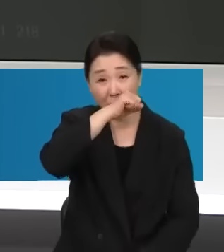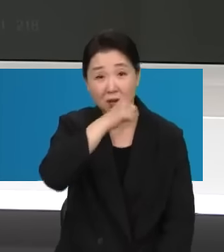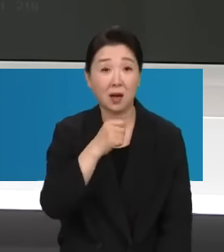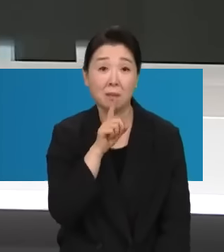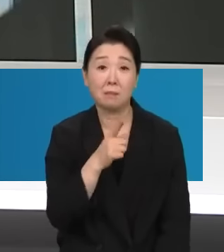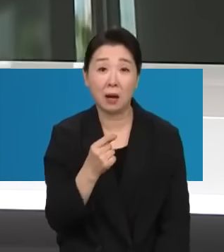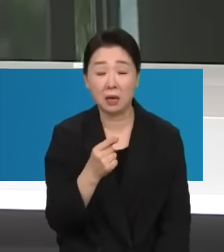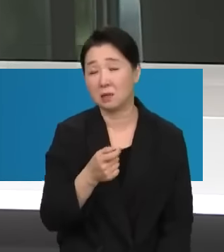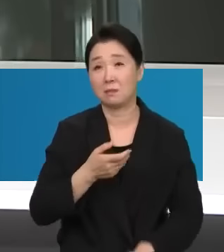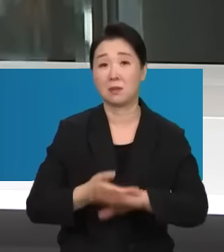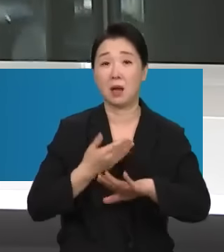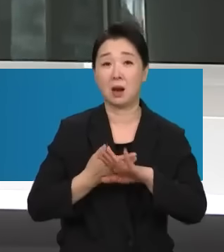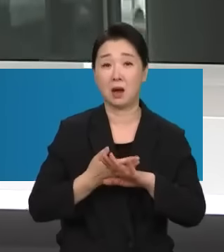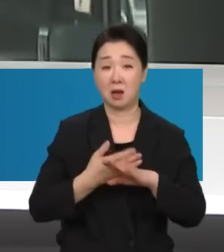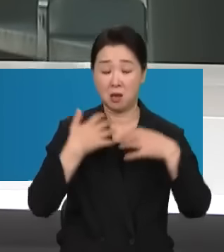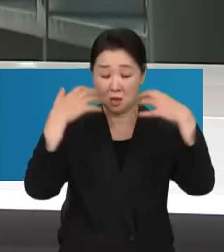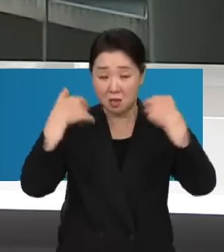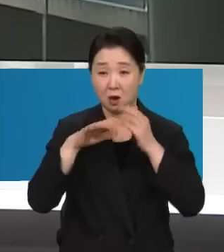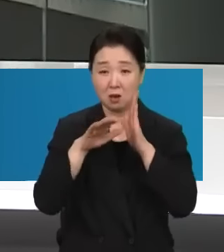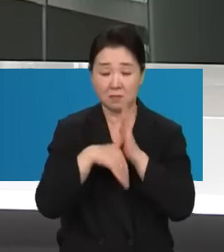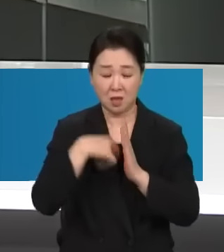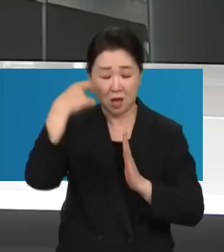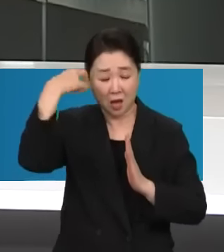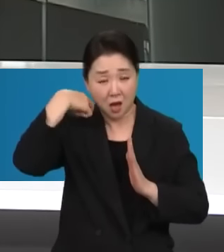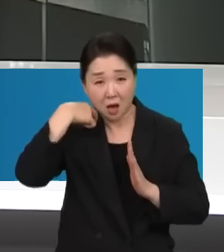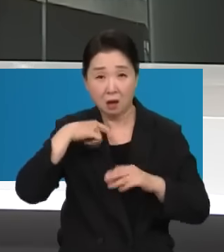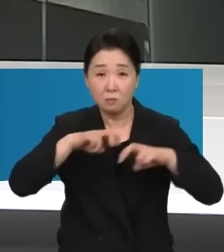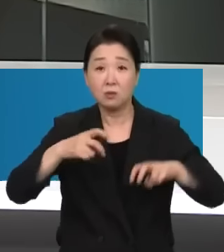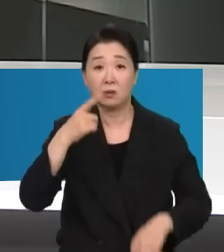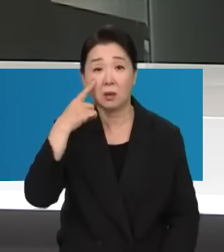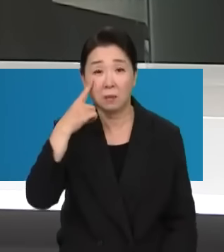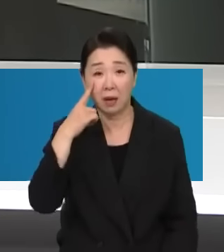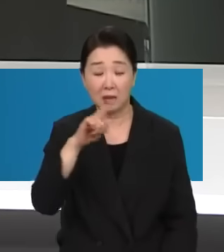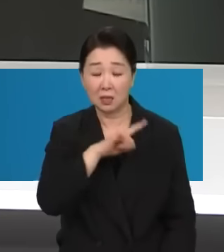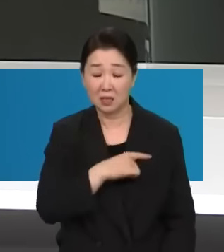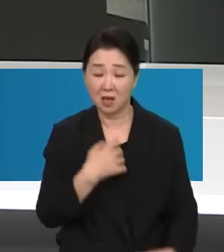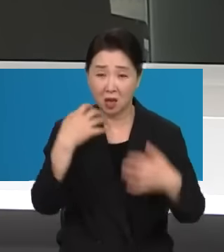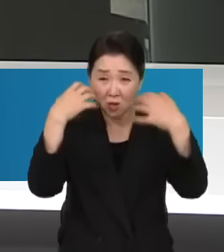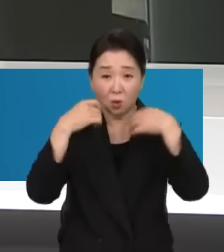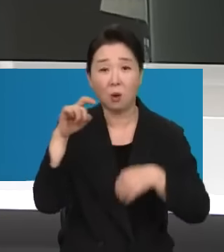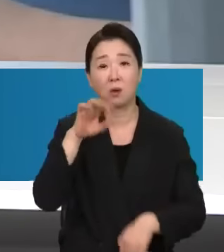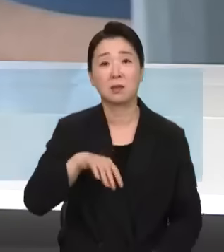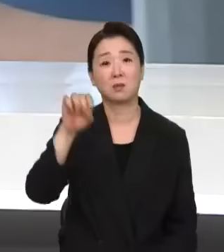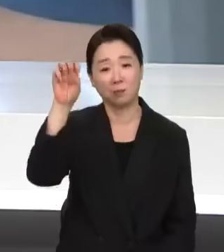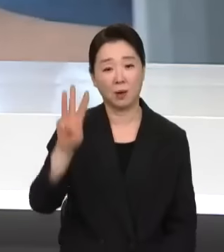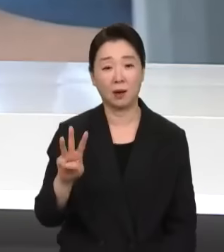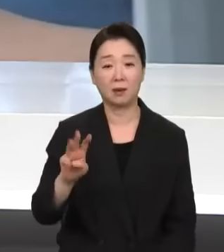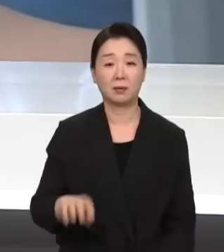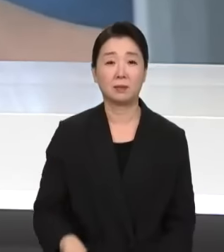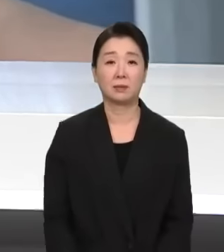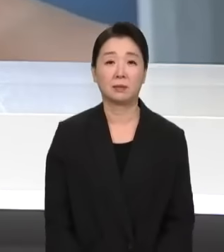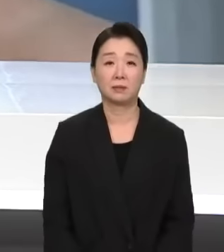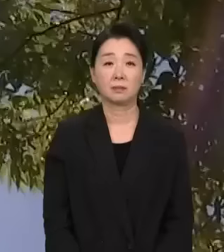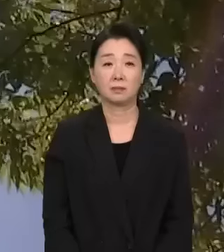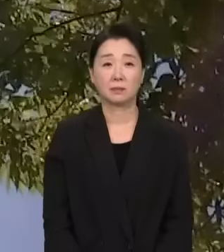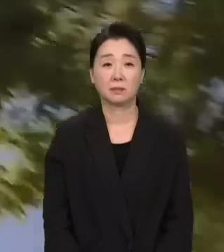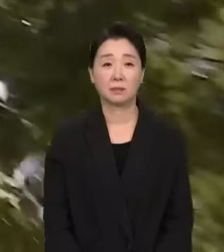달라졌습니다. 여름 체감 온도를 분석해보니 가장 더운 곳 바로 광주였습니다. 정진명 기자입니다.